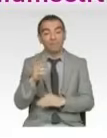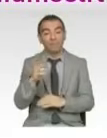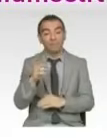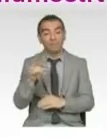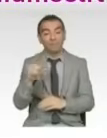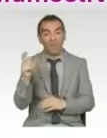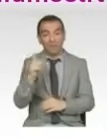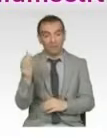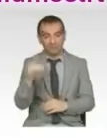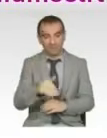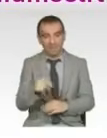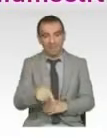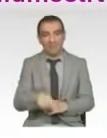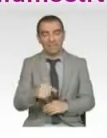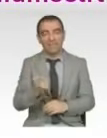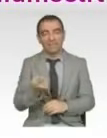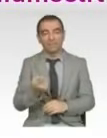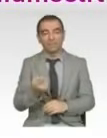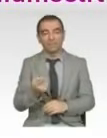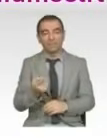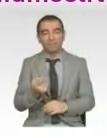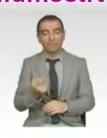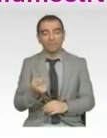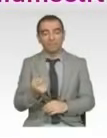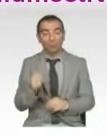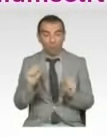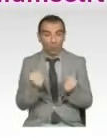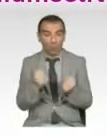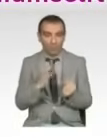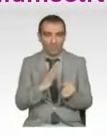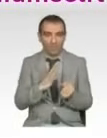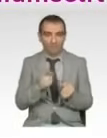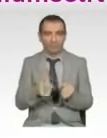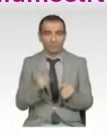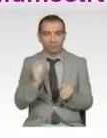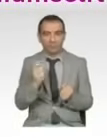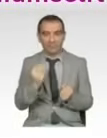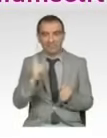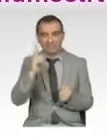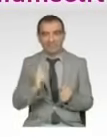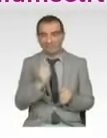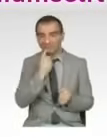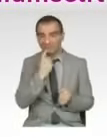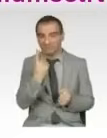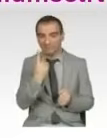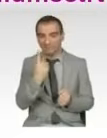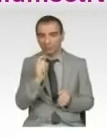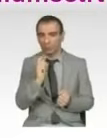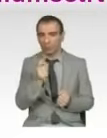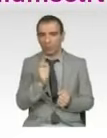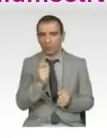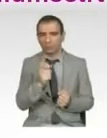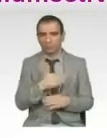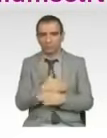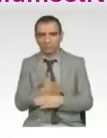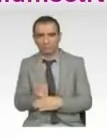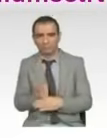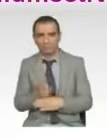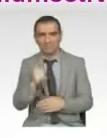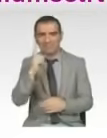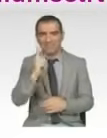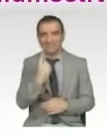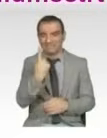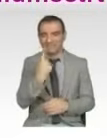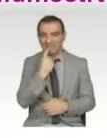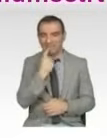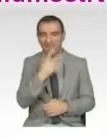zor oldu işte iklime, evet, falan alışmam. Ama ilk bir seneyi çok zor geçirdim. Hatta ilk bir